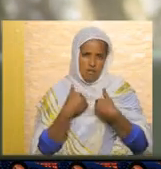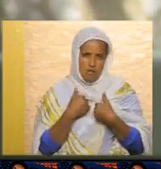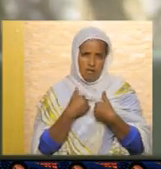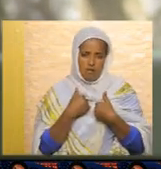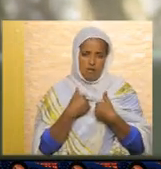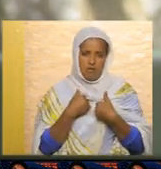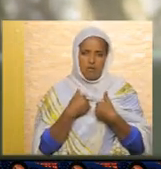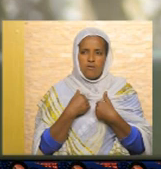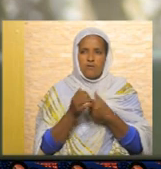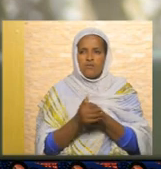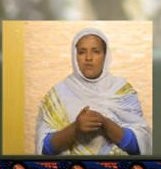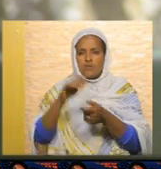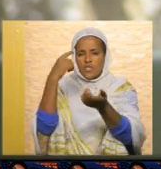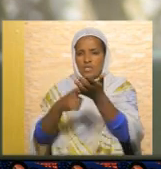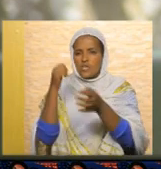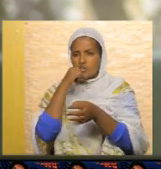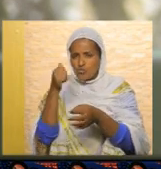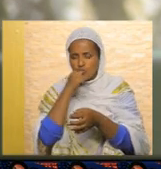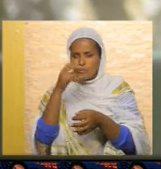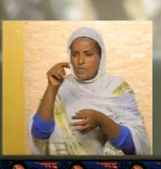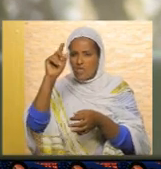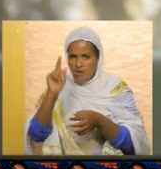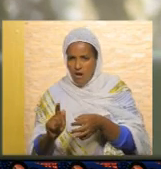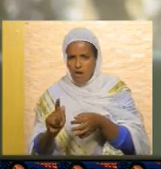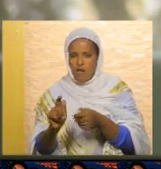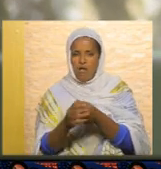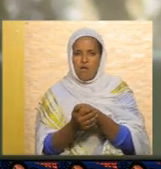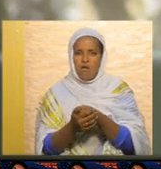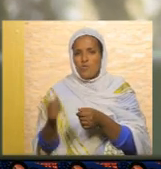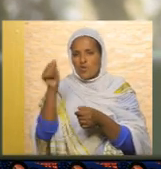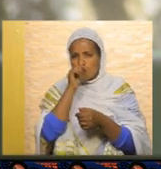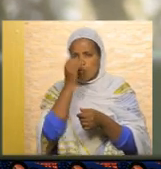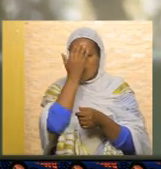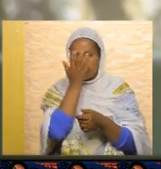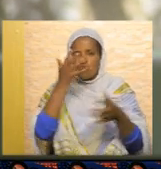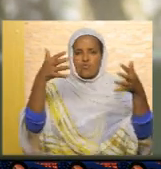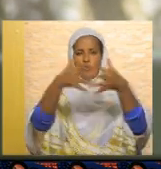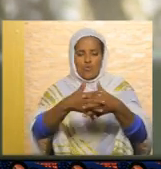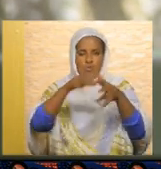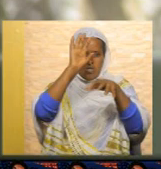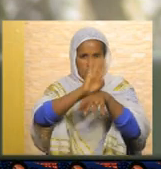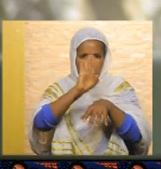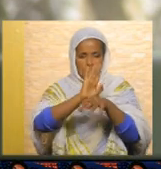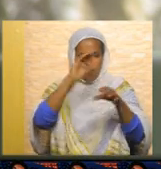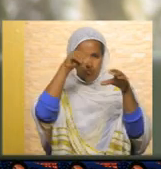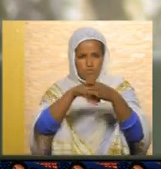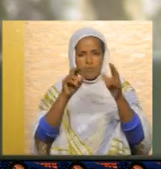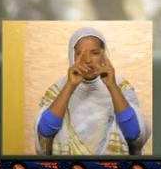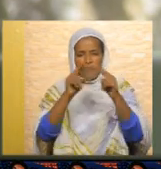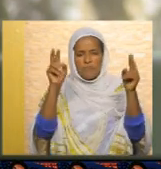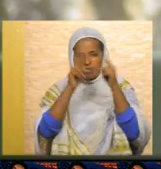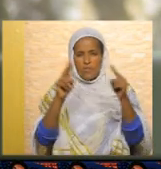ጠይቄ ያገኘሁት መልስ አለ። እንግዲህ ንግስት ሳባ አንድ አምልኮን ወደ ኢትዮጵያ ያመጣች ሴት